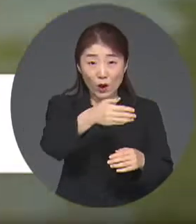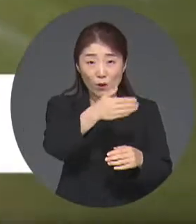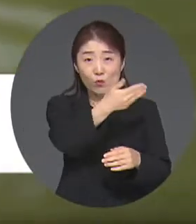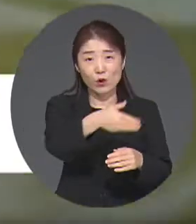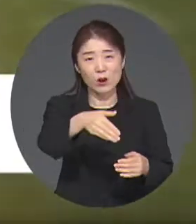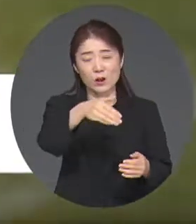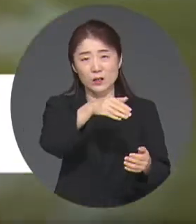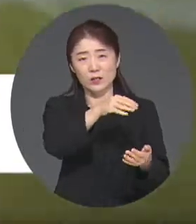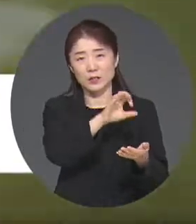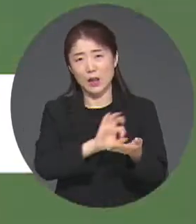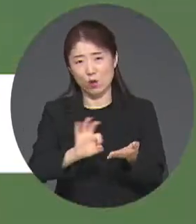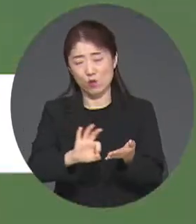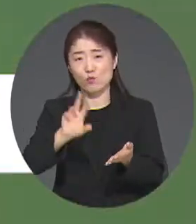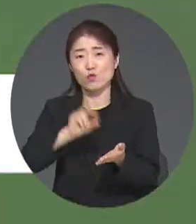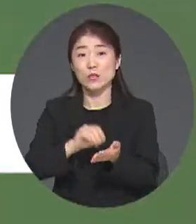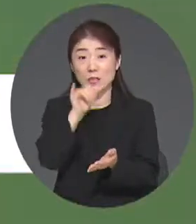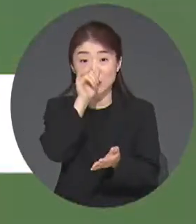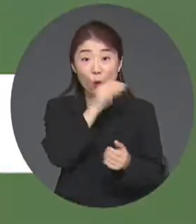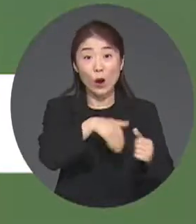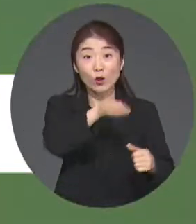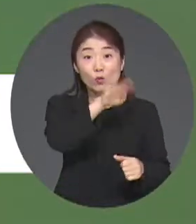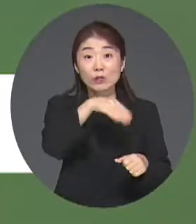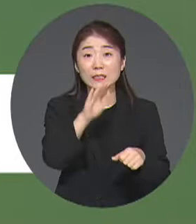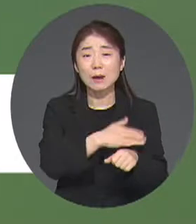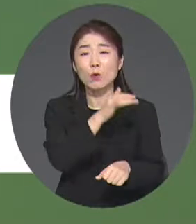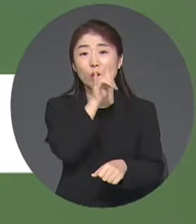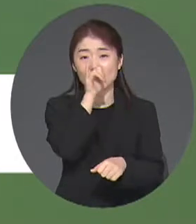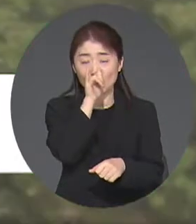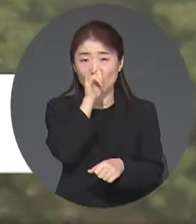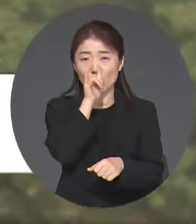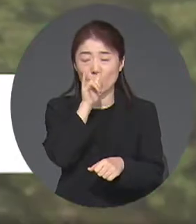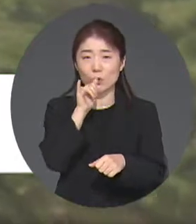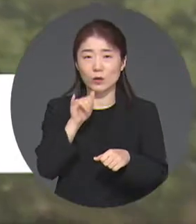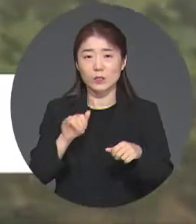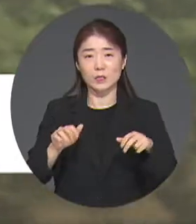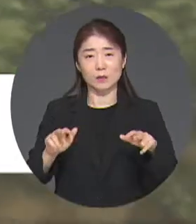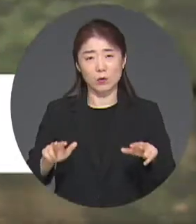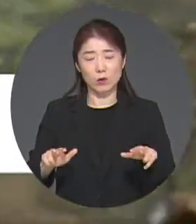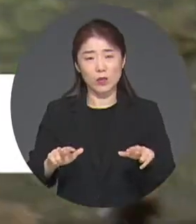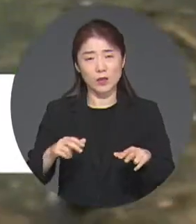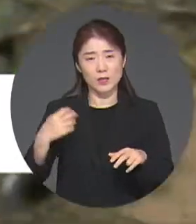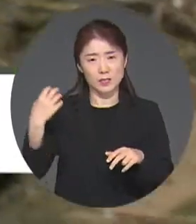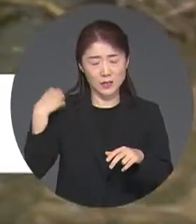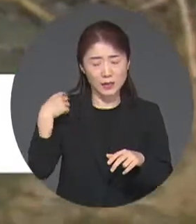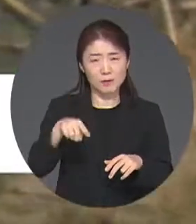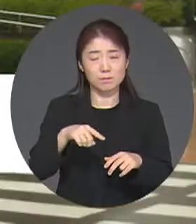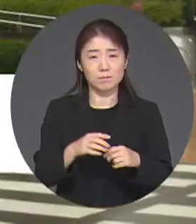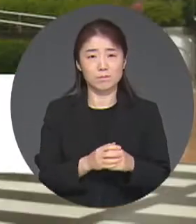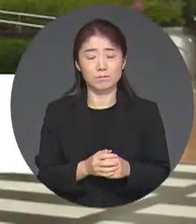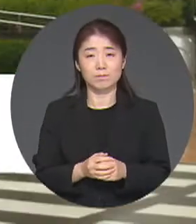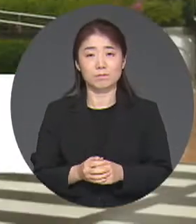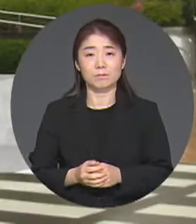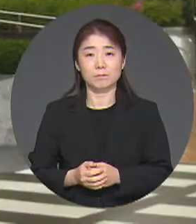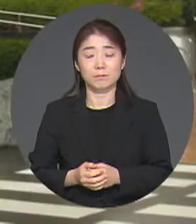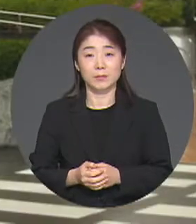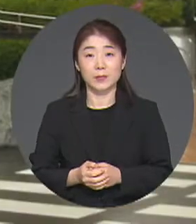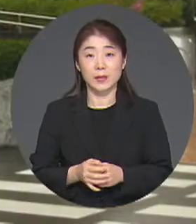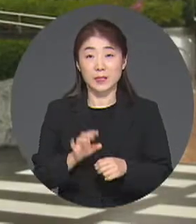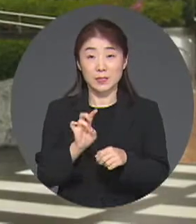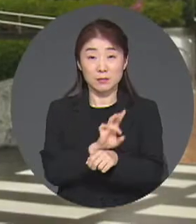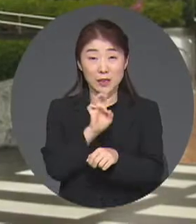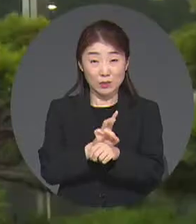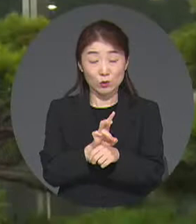관리 책임은 환경부에 있고, 환경부가 이번에 이 책임을 면하기는 어렵다. 24시